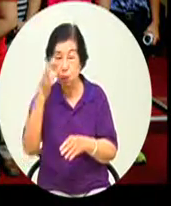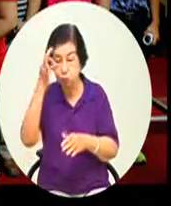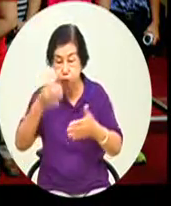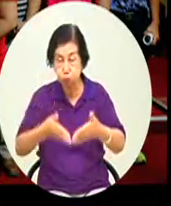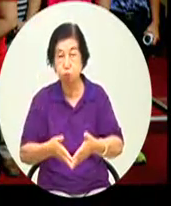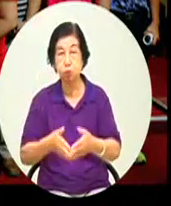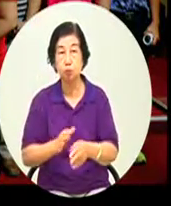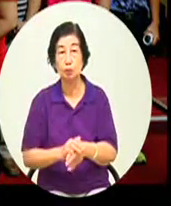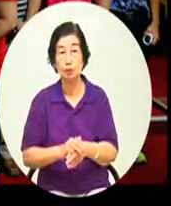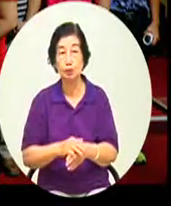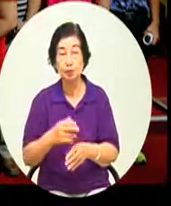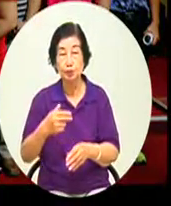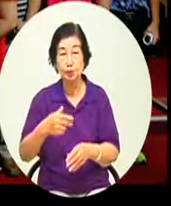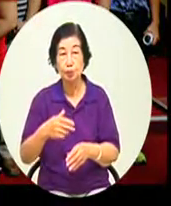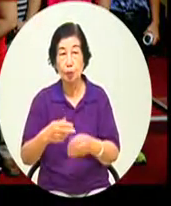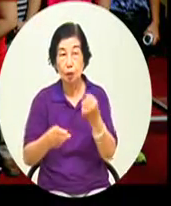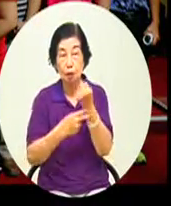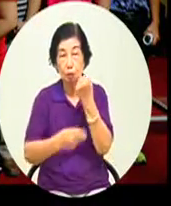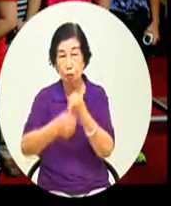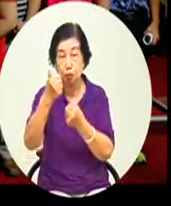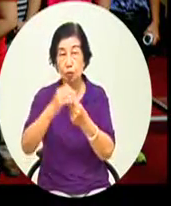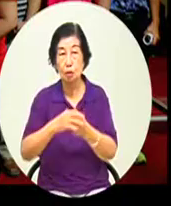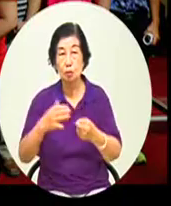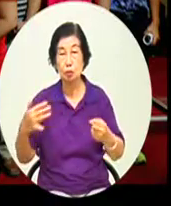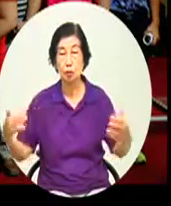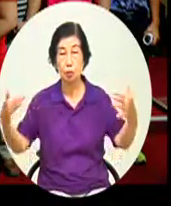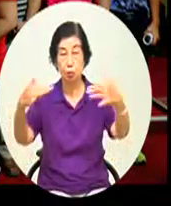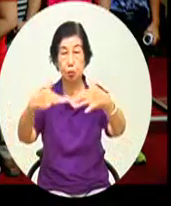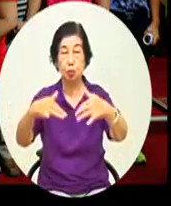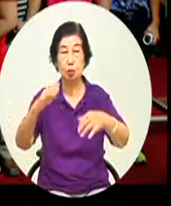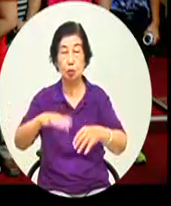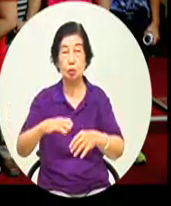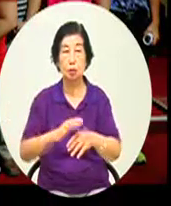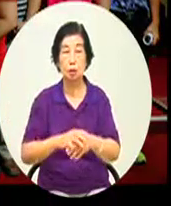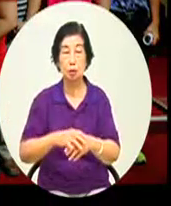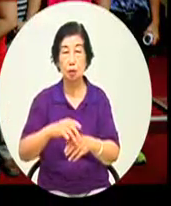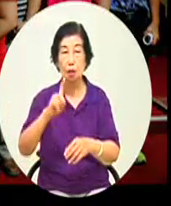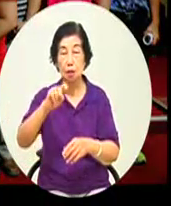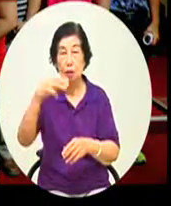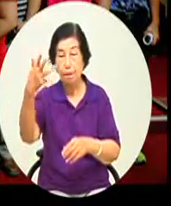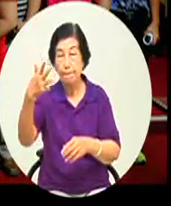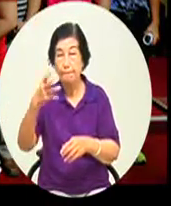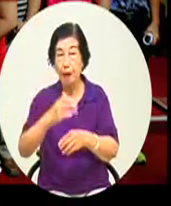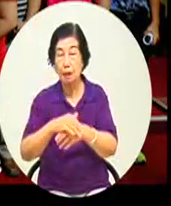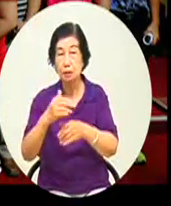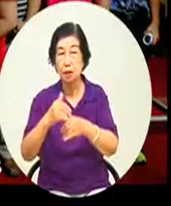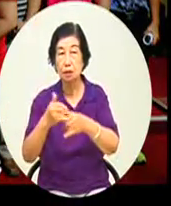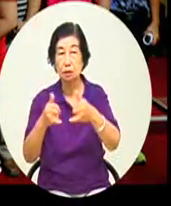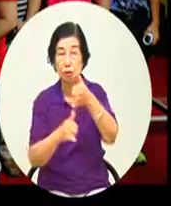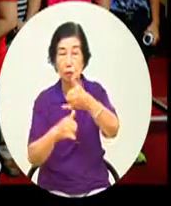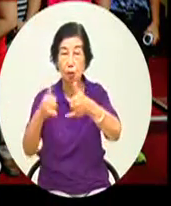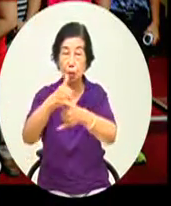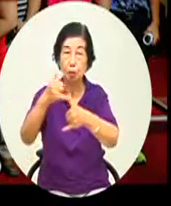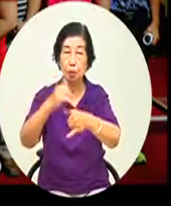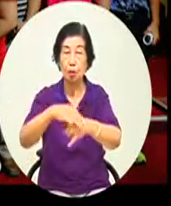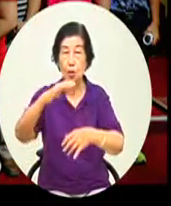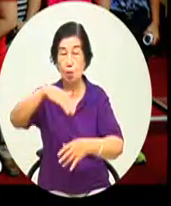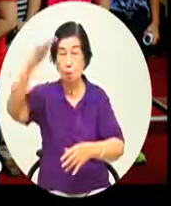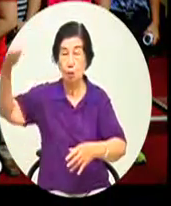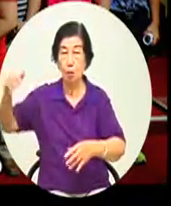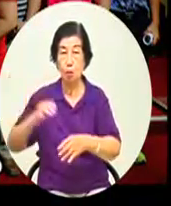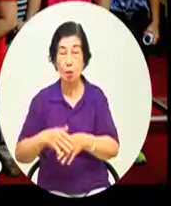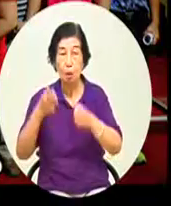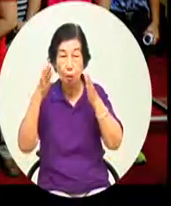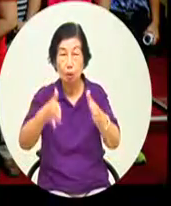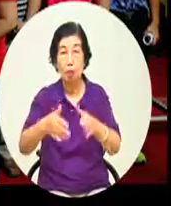这里长拢交稿，所以这六股的观光，十八罗安山伊的隧道的开放，对六股是个真重要、真